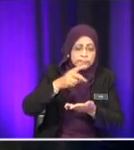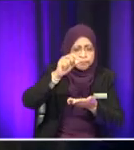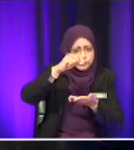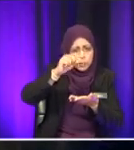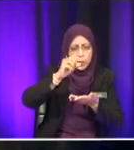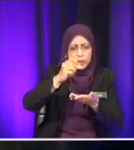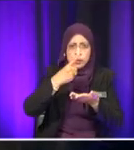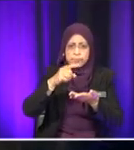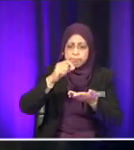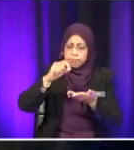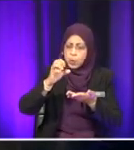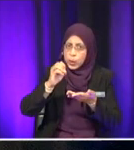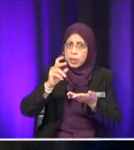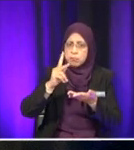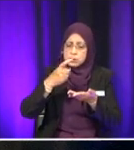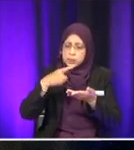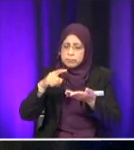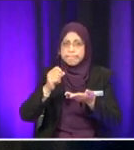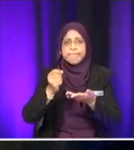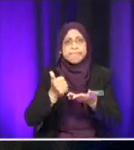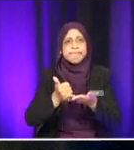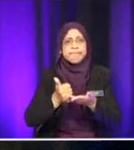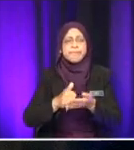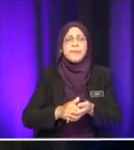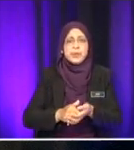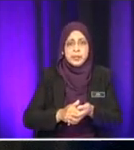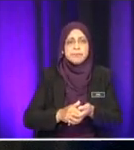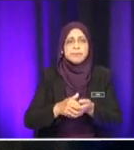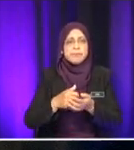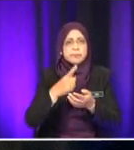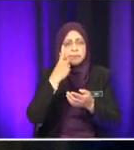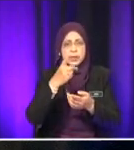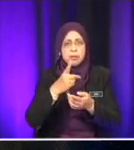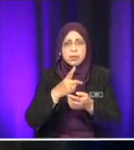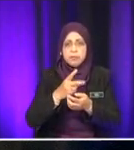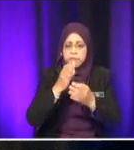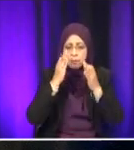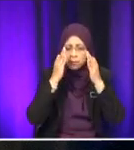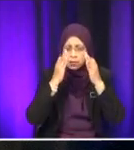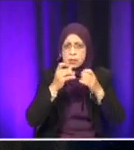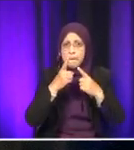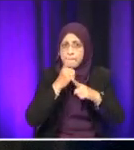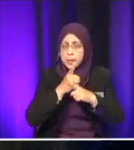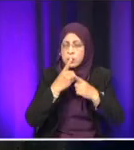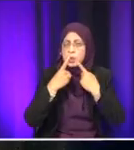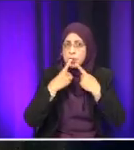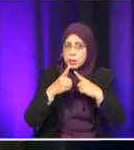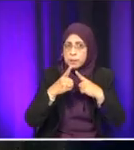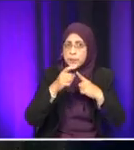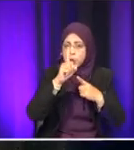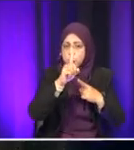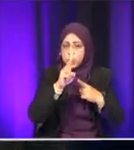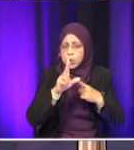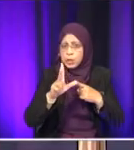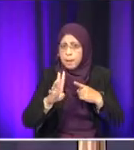smule dan kita jawab secara teliti itu yang penting oke